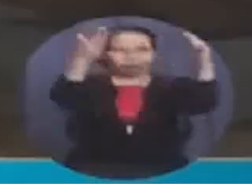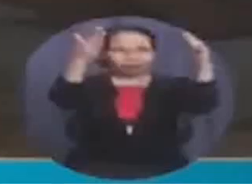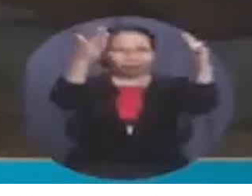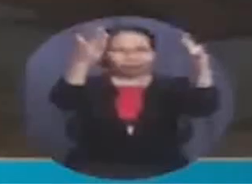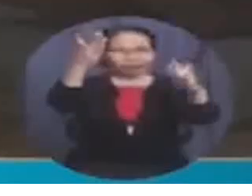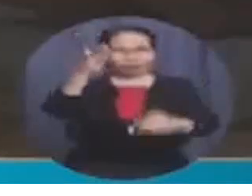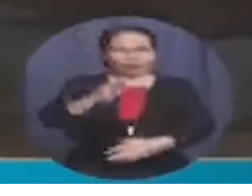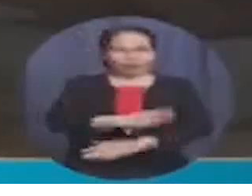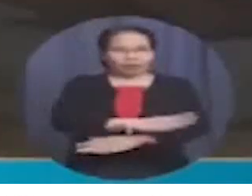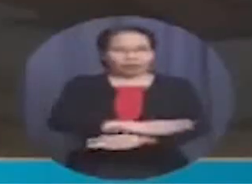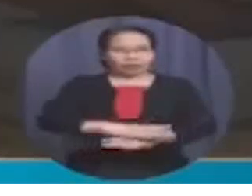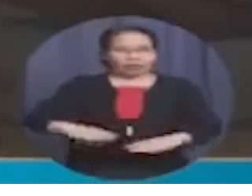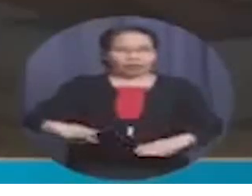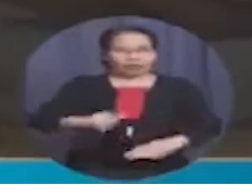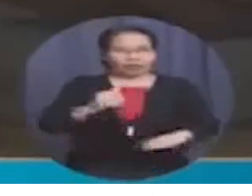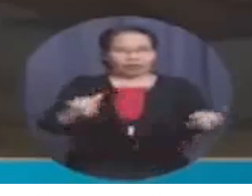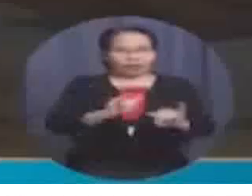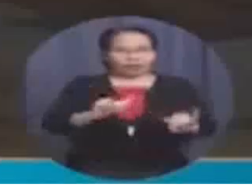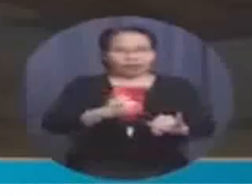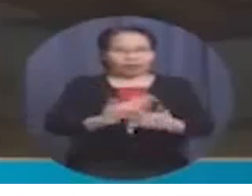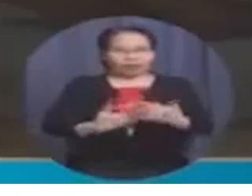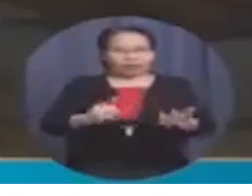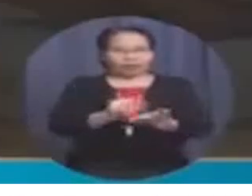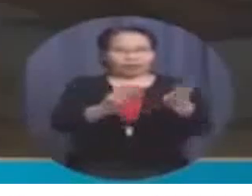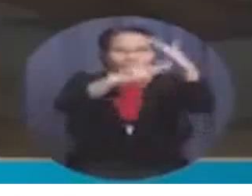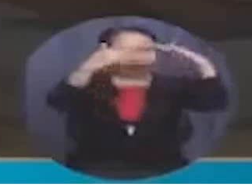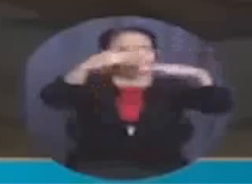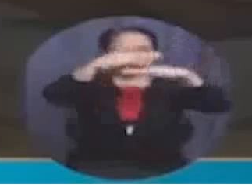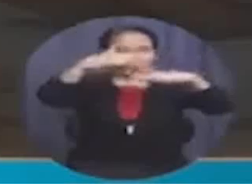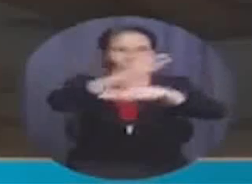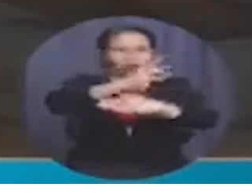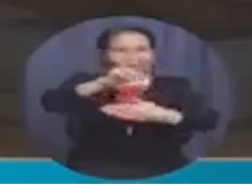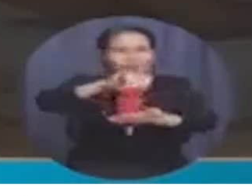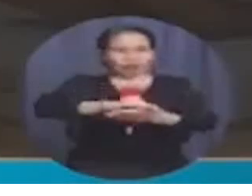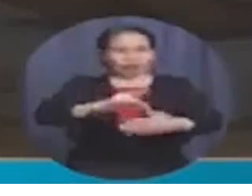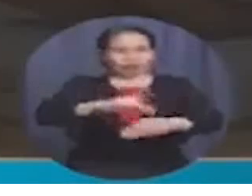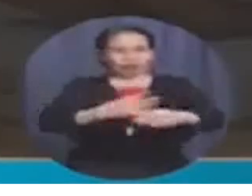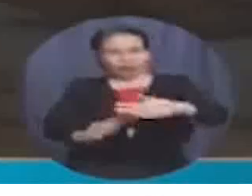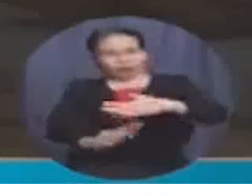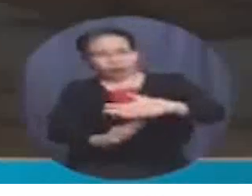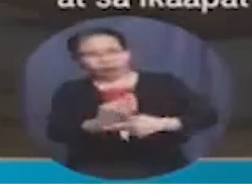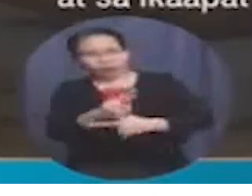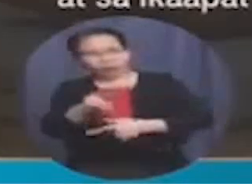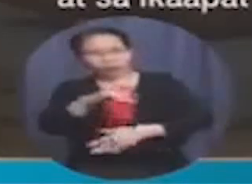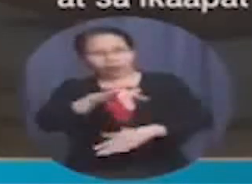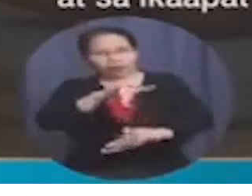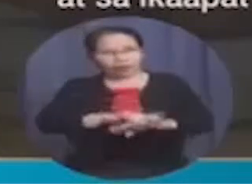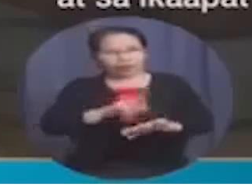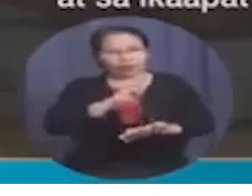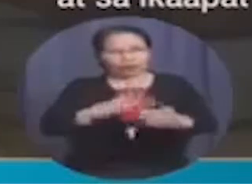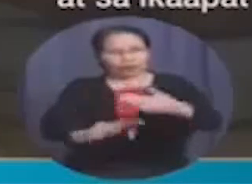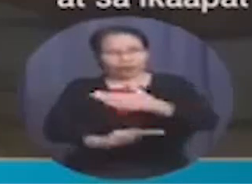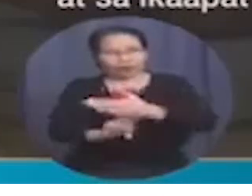O sa lupa? O sa tubig sa ilalim ng lupa? Huwag kang gagawa ng mga larawang ganyan. Huwag mong yuyukuran sila